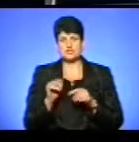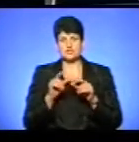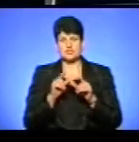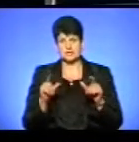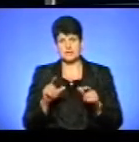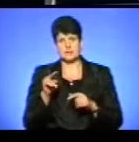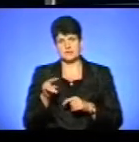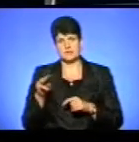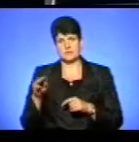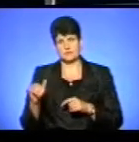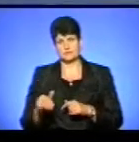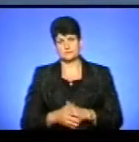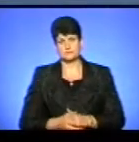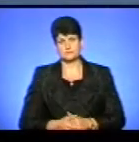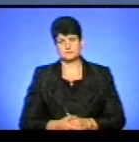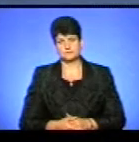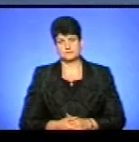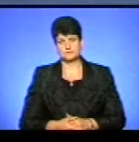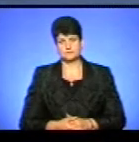також коледжів.